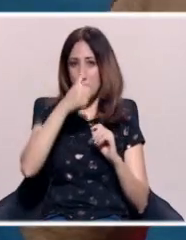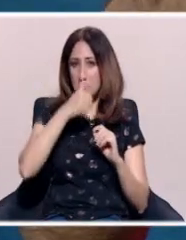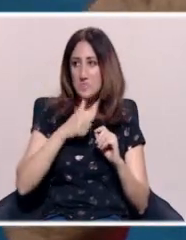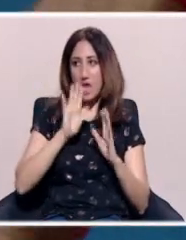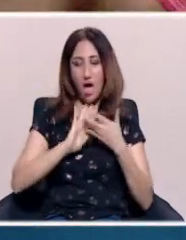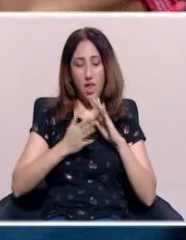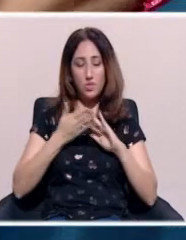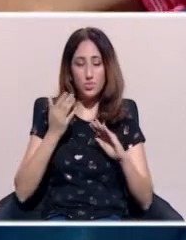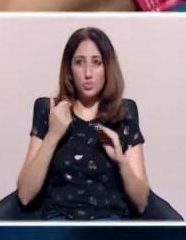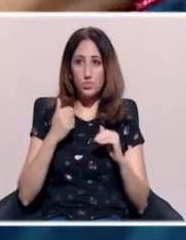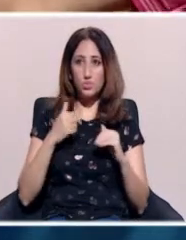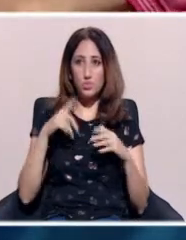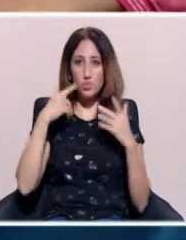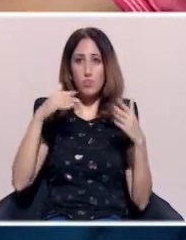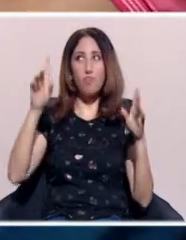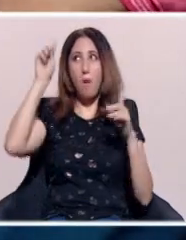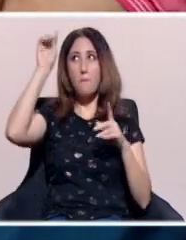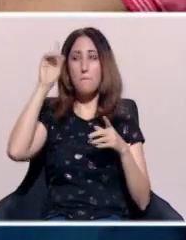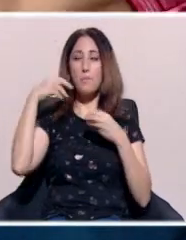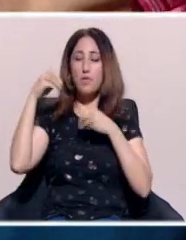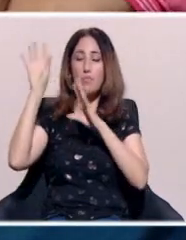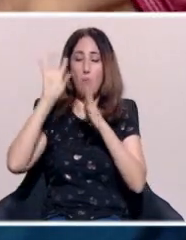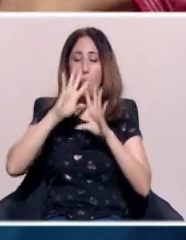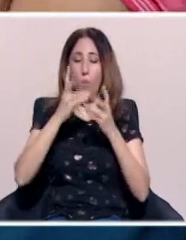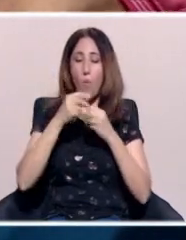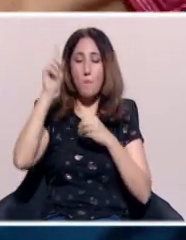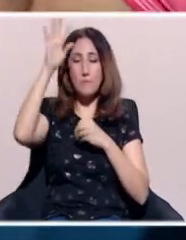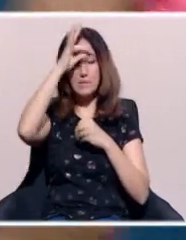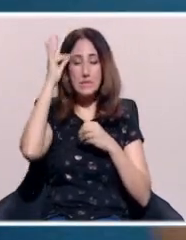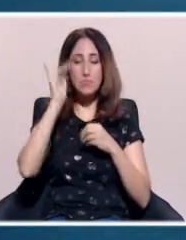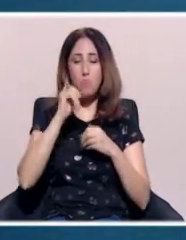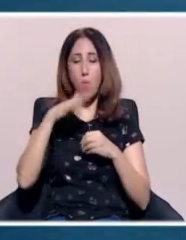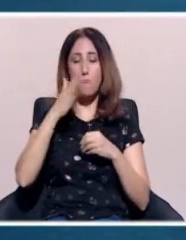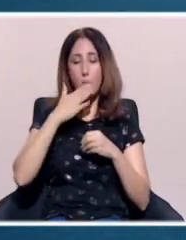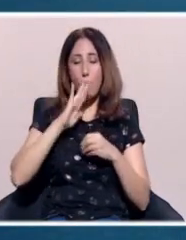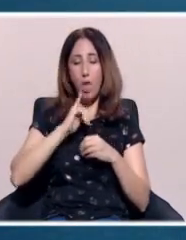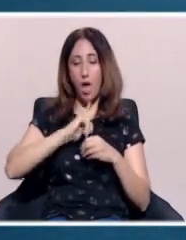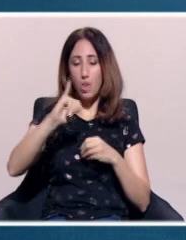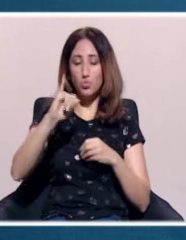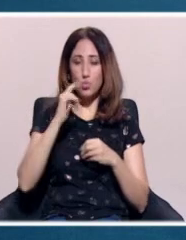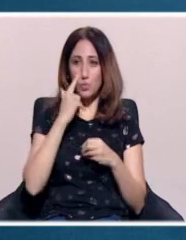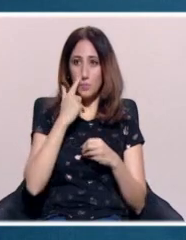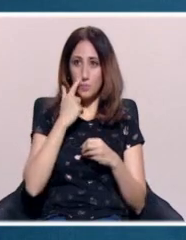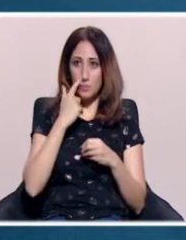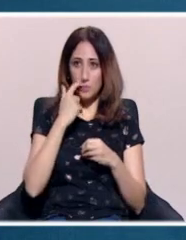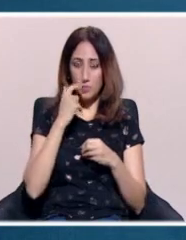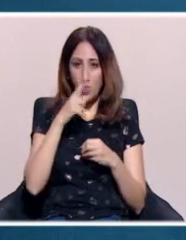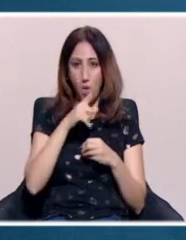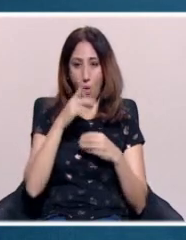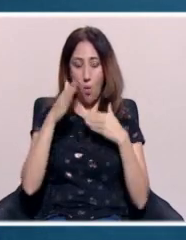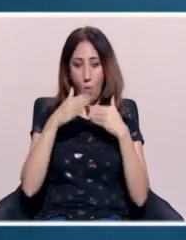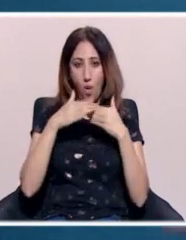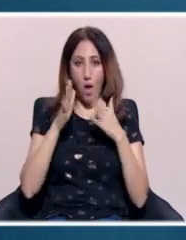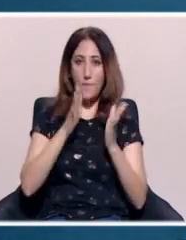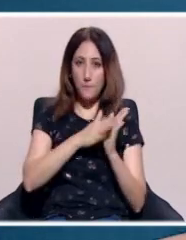حاجة ورامي كل توكاله على القدر وربنا وحاجة كده، فهو قريب قوي من الصوفية،